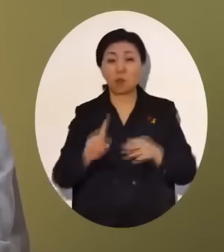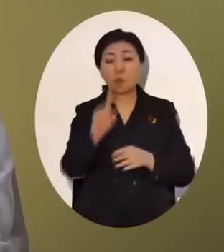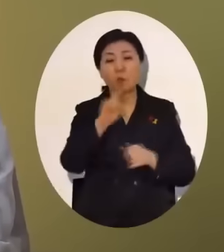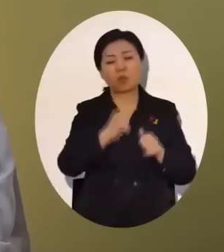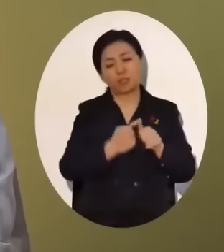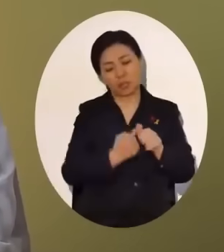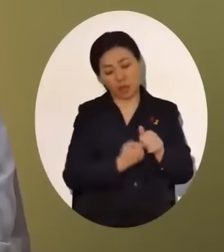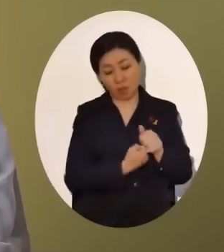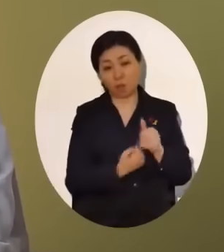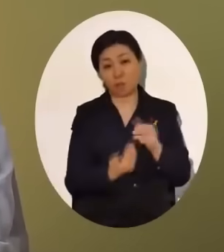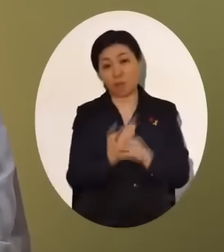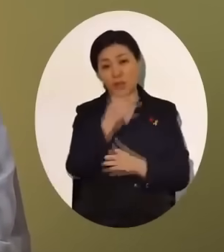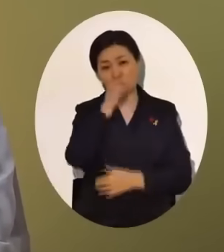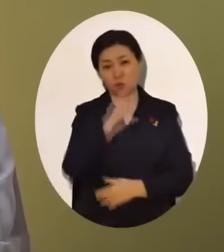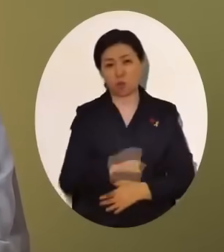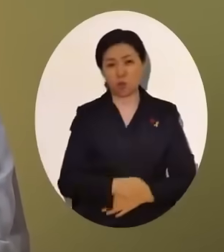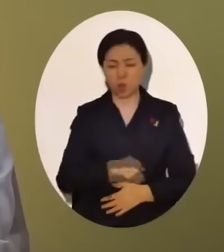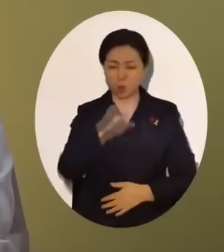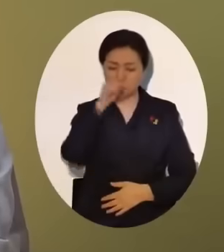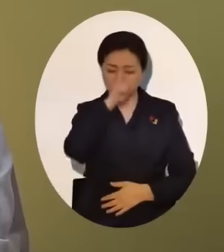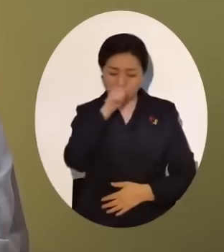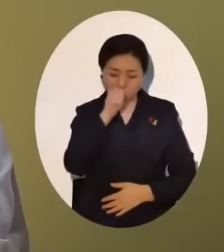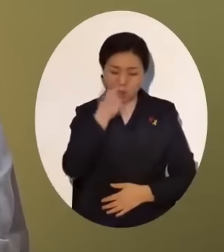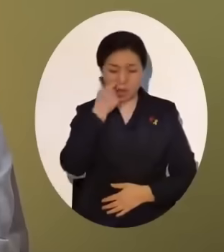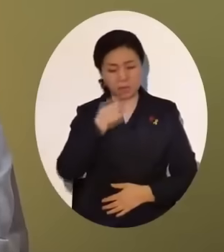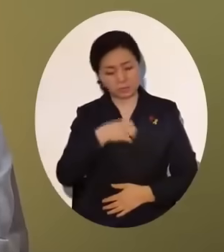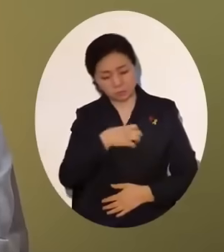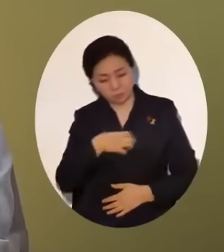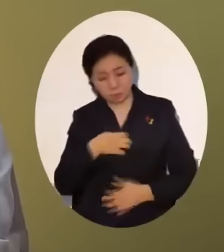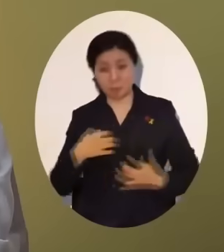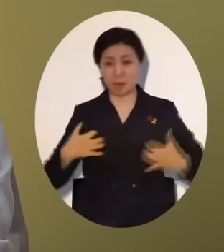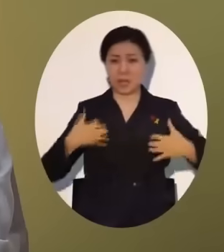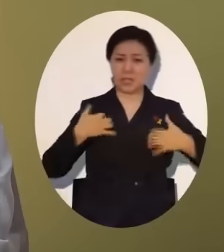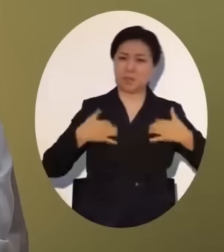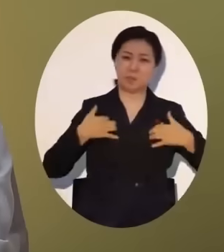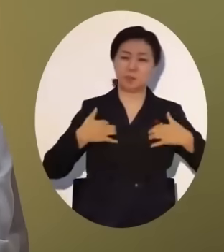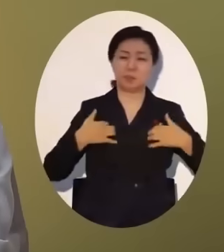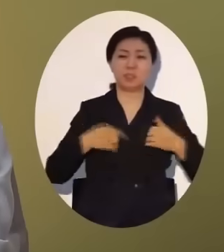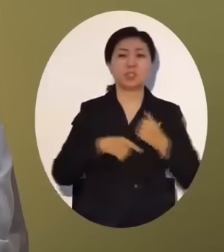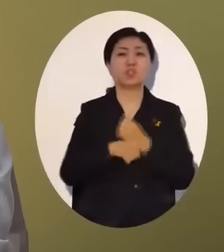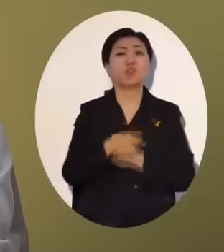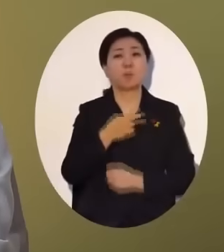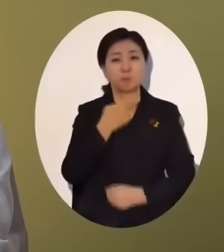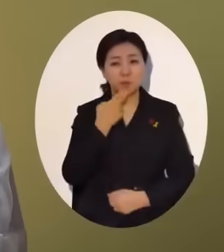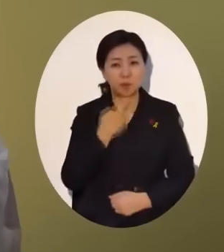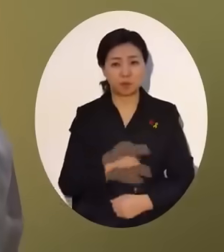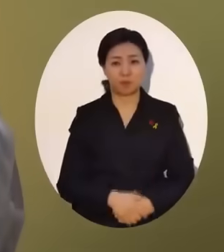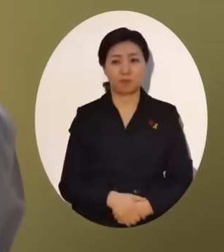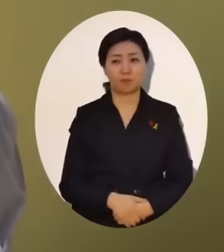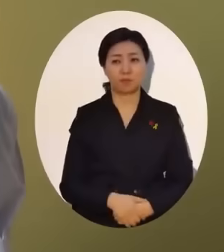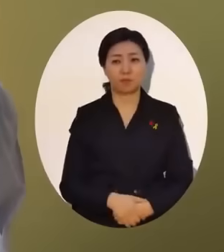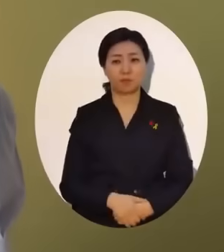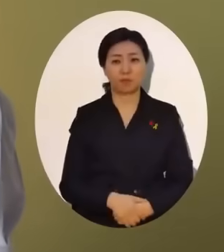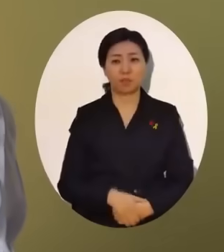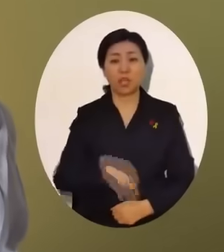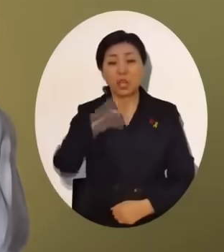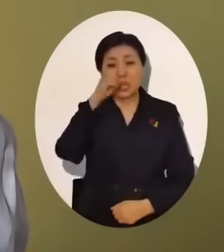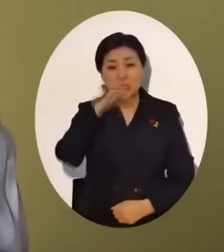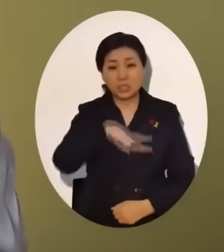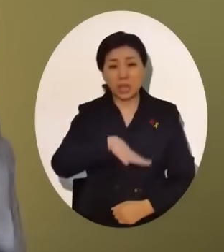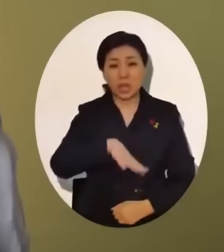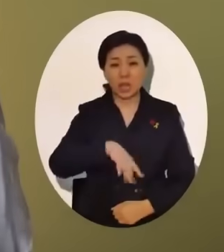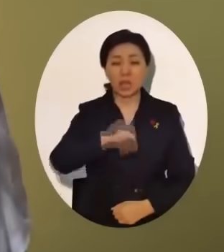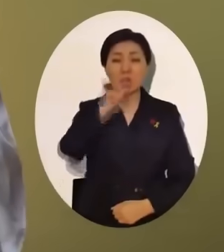아니고, 좋아할 일도 아니고, 기뻐할 일도 아니에요. 그냥 다리,